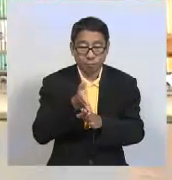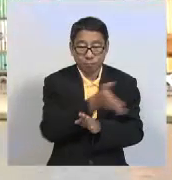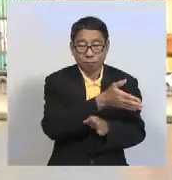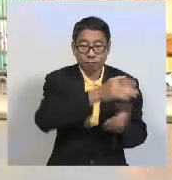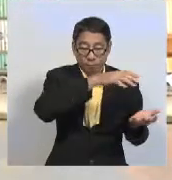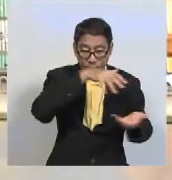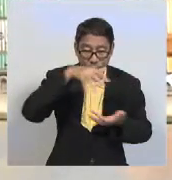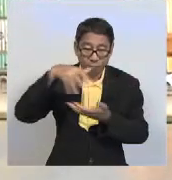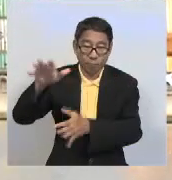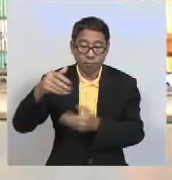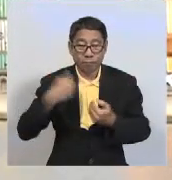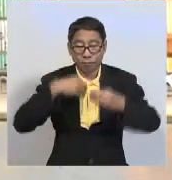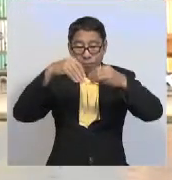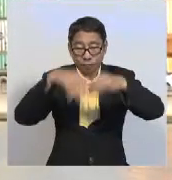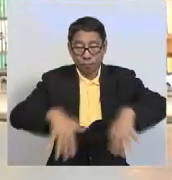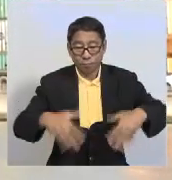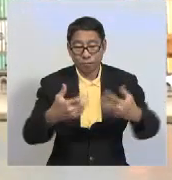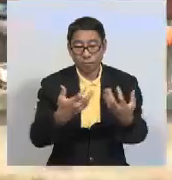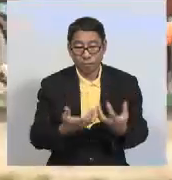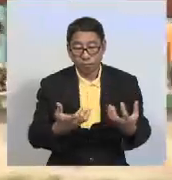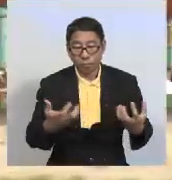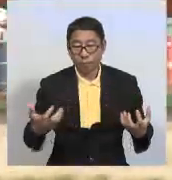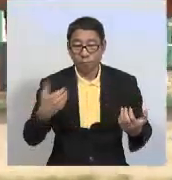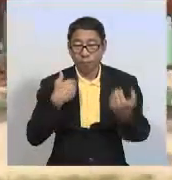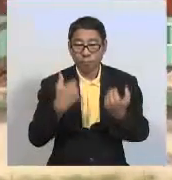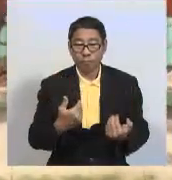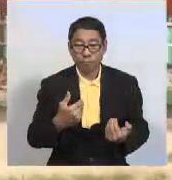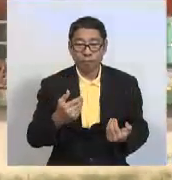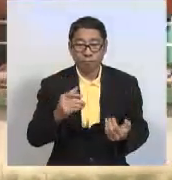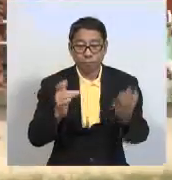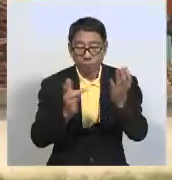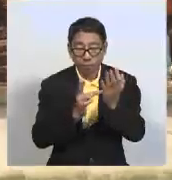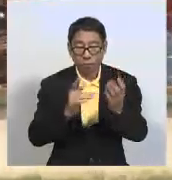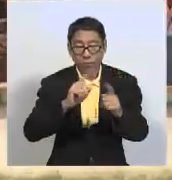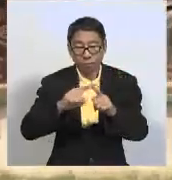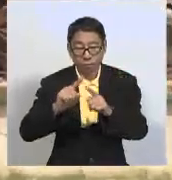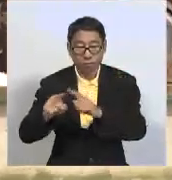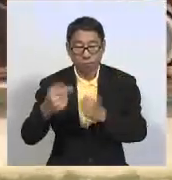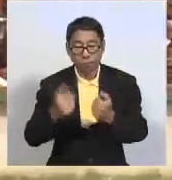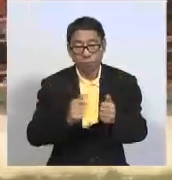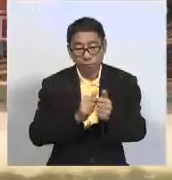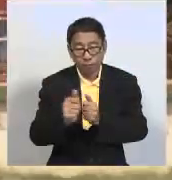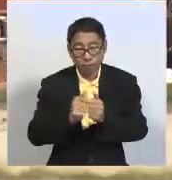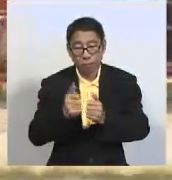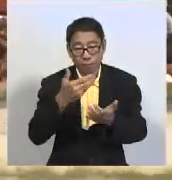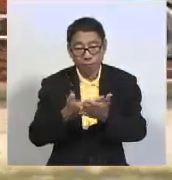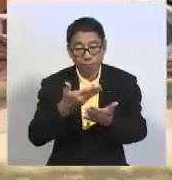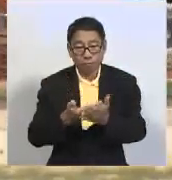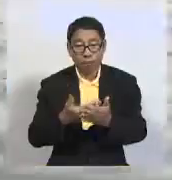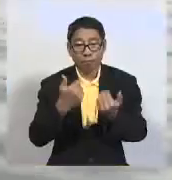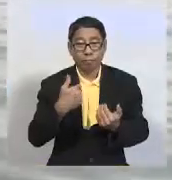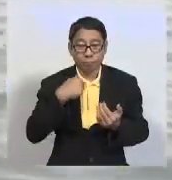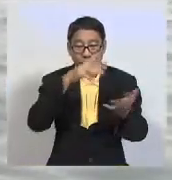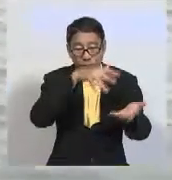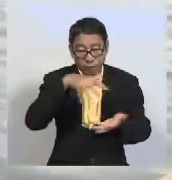ของไทยได้ปรับโครงสร้างสินค้าให้เป็นสินค้าที่มีนวัตกรรมและไม่จำเป็นต้องแข่งขันด้านราคาใน